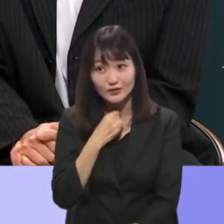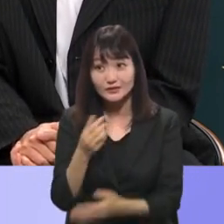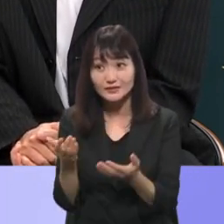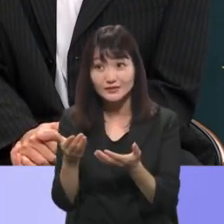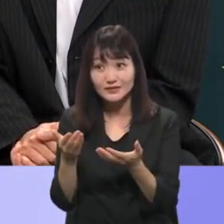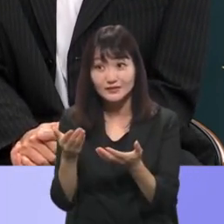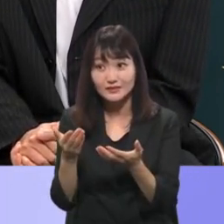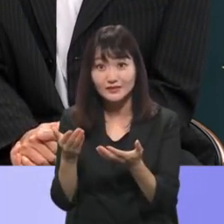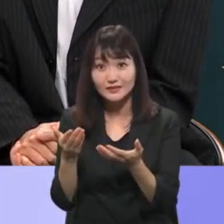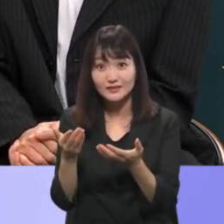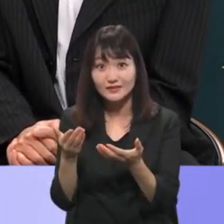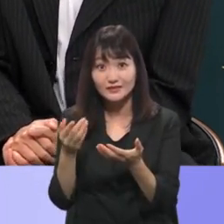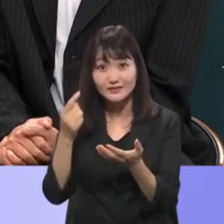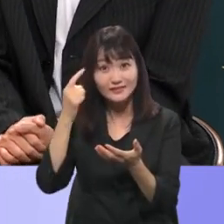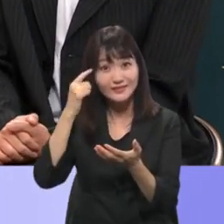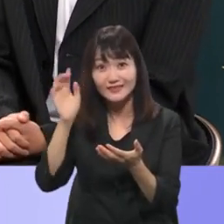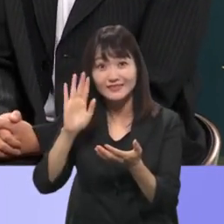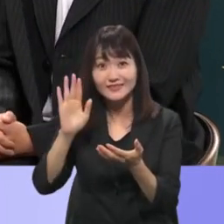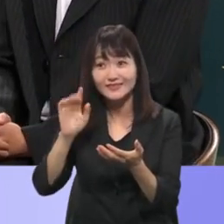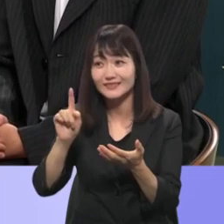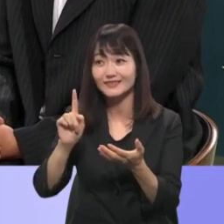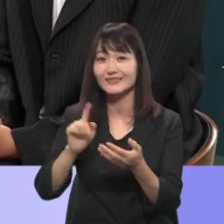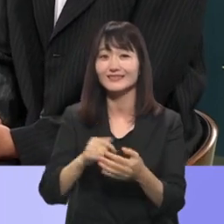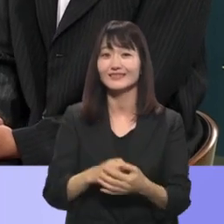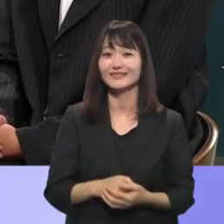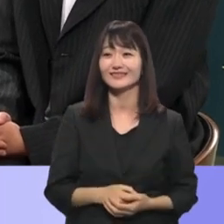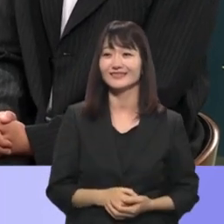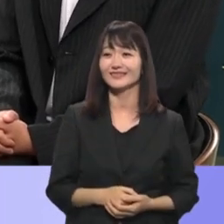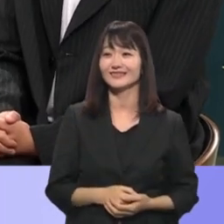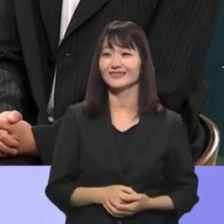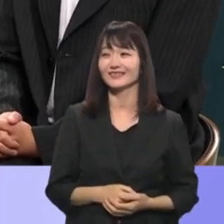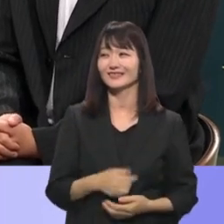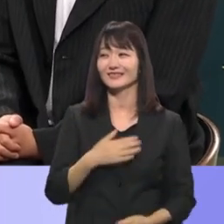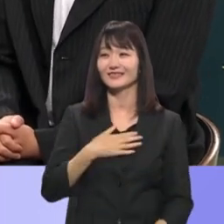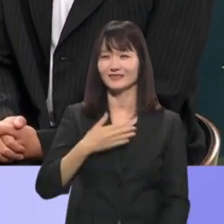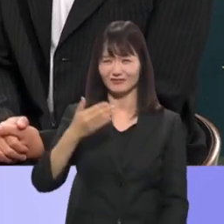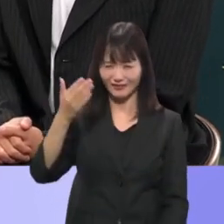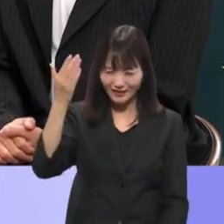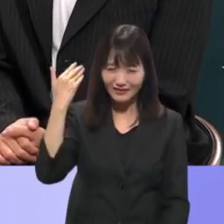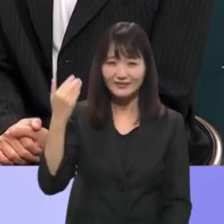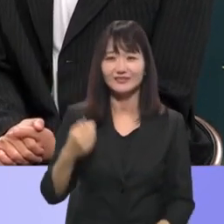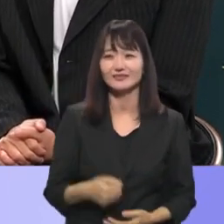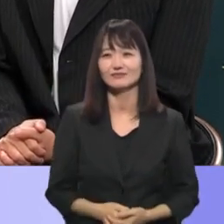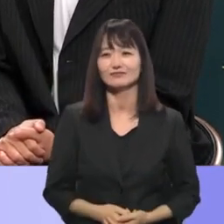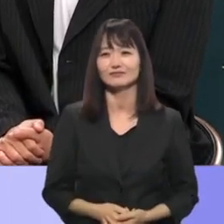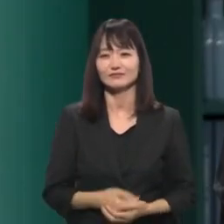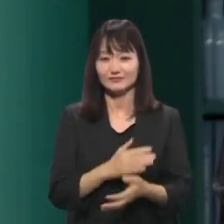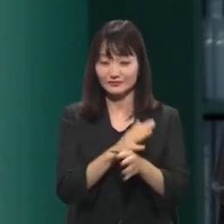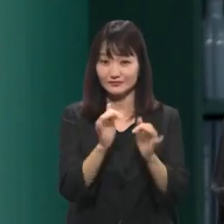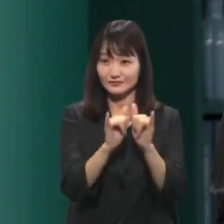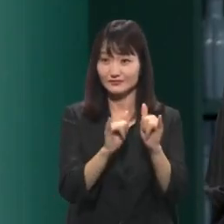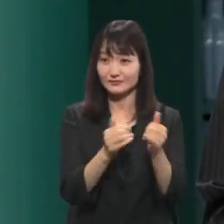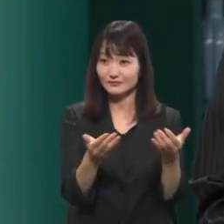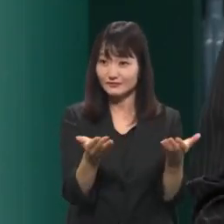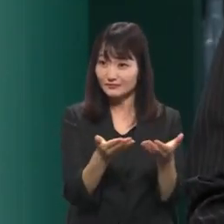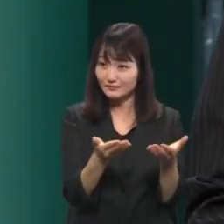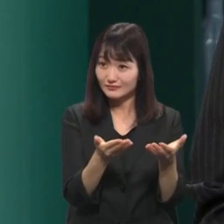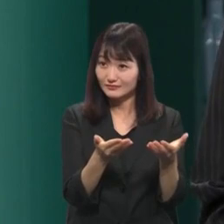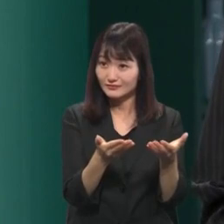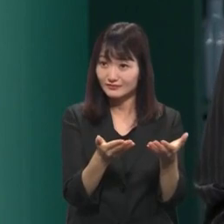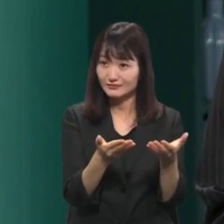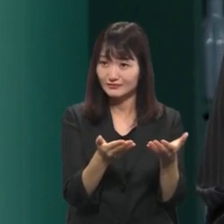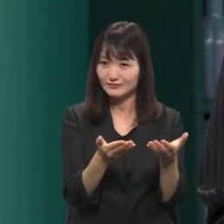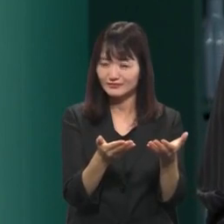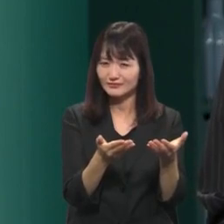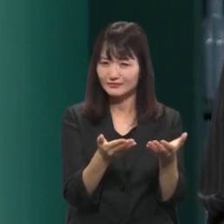안 하셨나요 저는 예전에는 아 정말 개그맨이란 직업이 너무